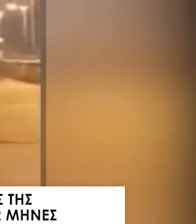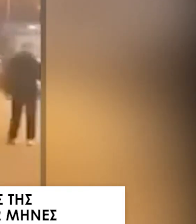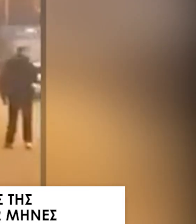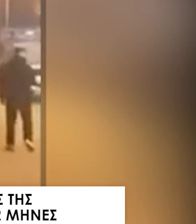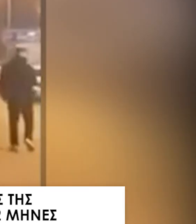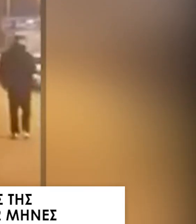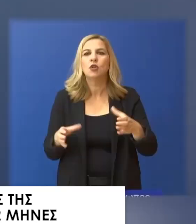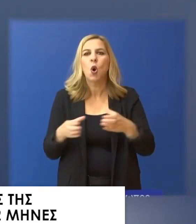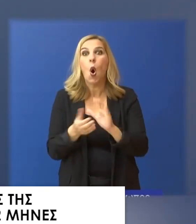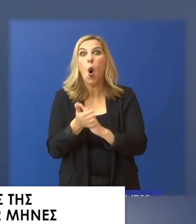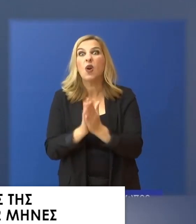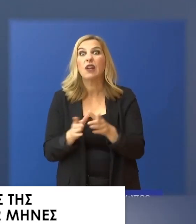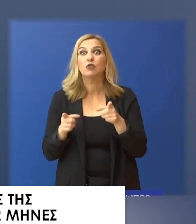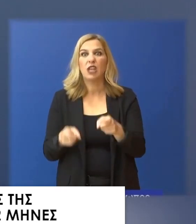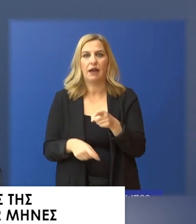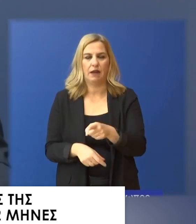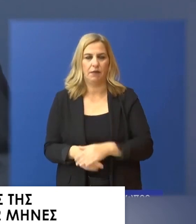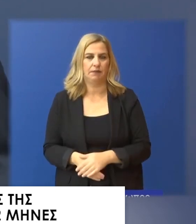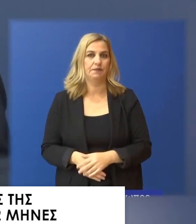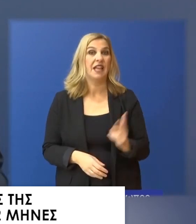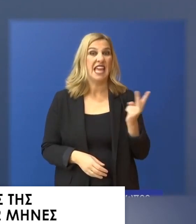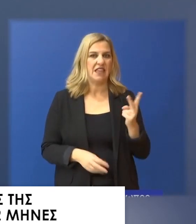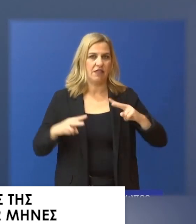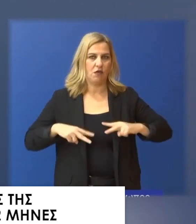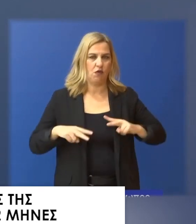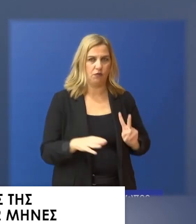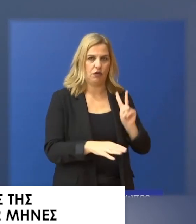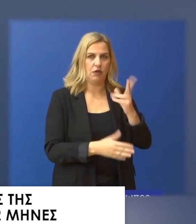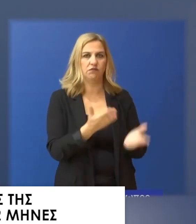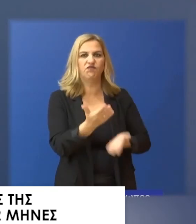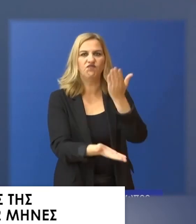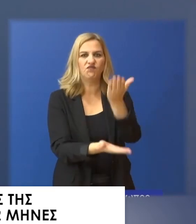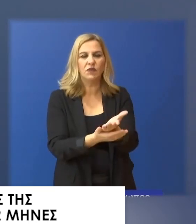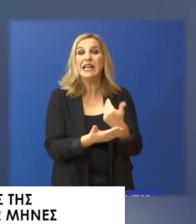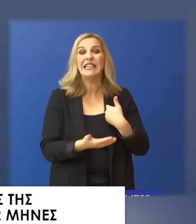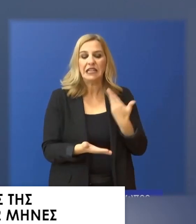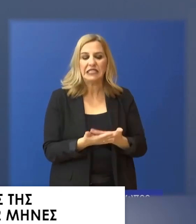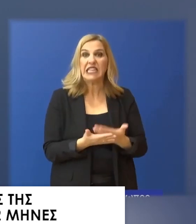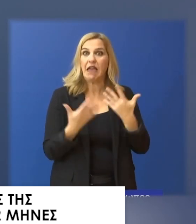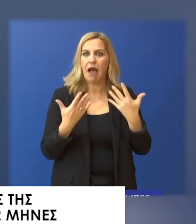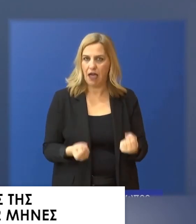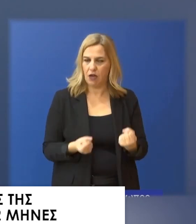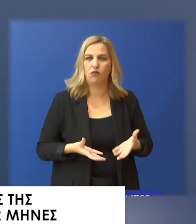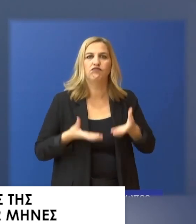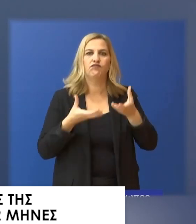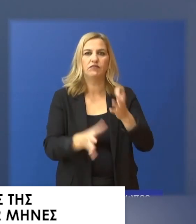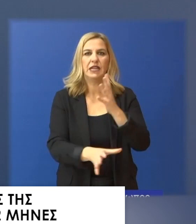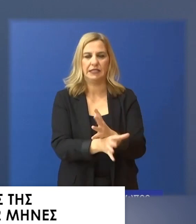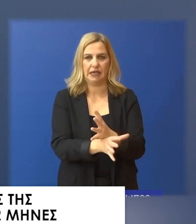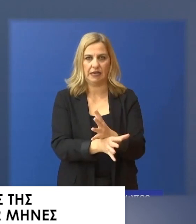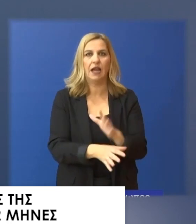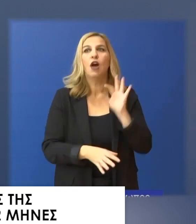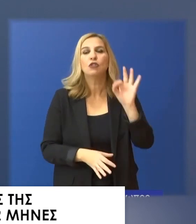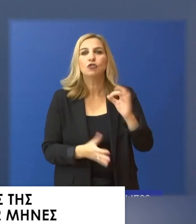οργανώσεων στο χώρο επιπλέον οι υπουργοί θα προσκομίσουν όλα τα στοιχεία που βρίσκονται στη διάθεση των αρχών για την αξιολόγηση στο πλαίσιο της